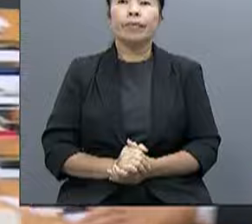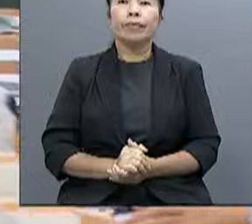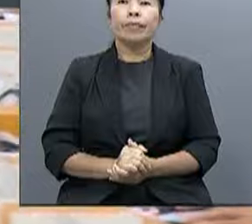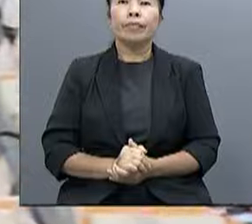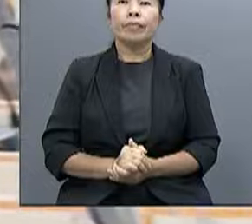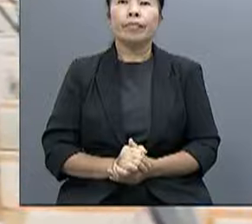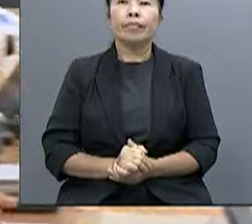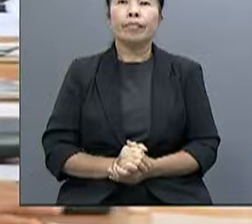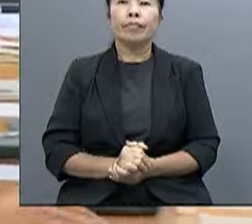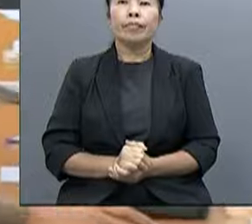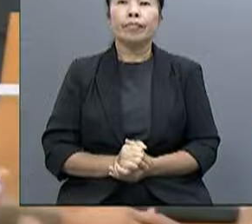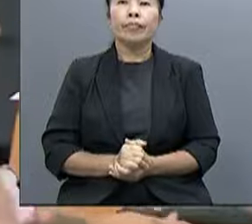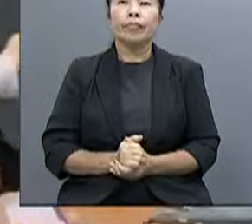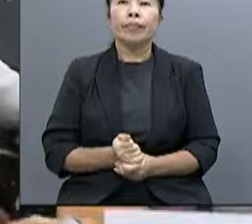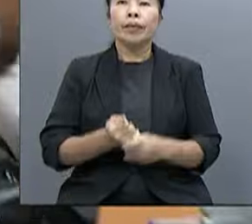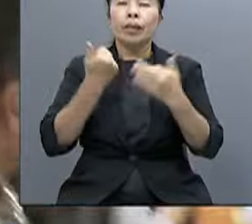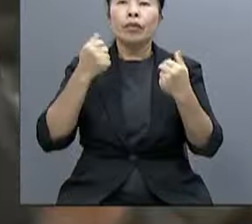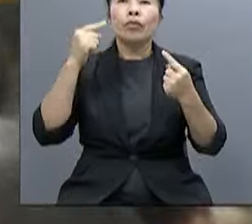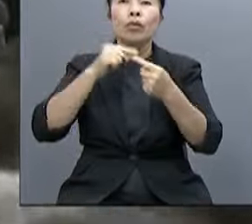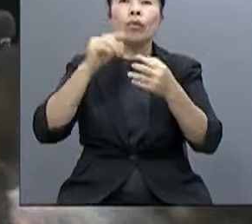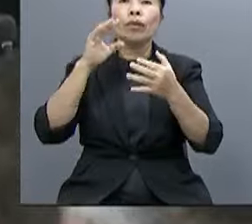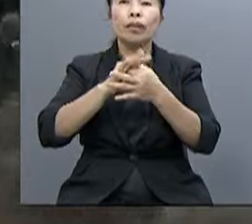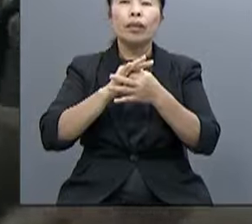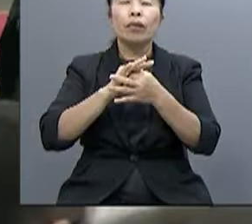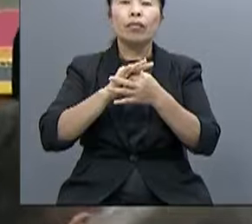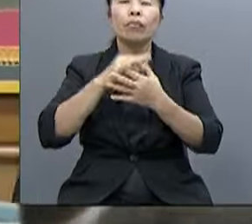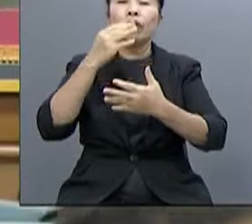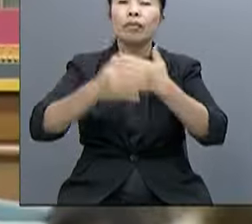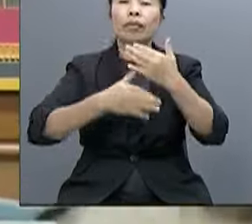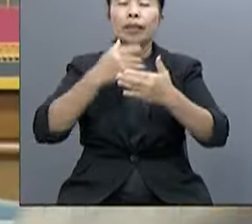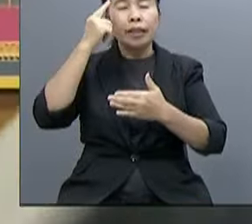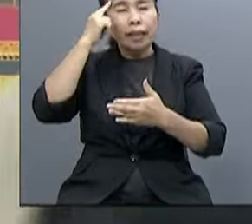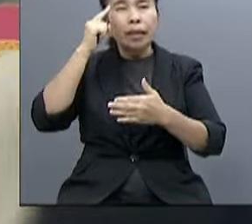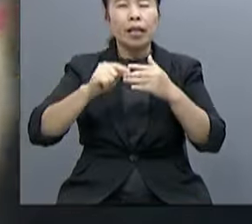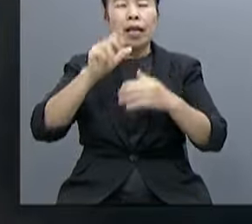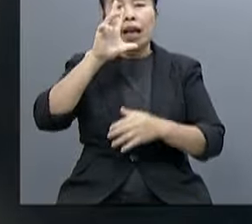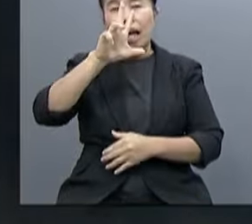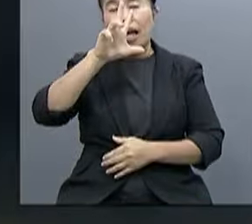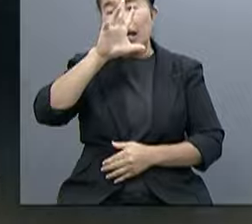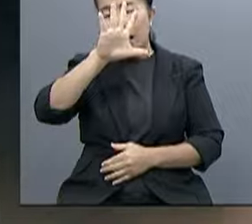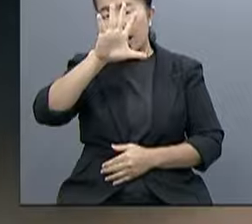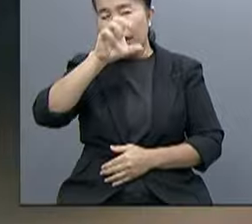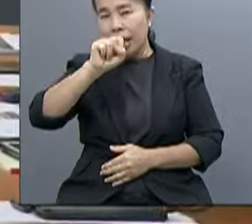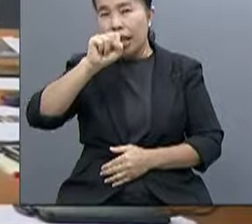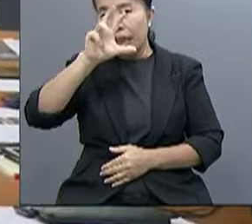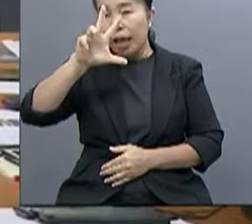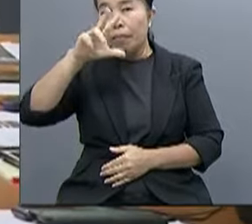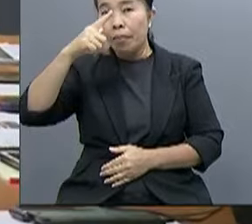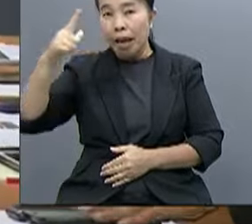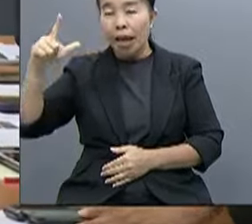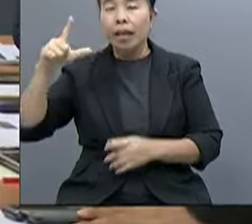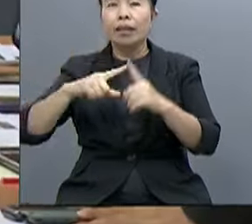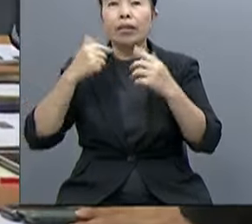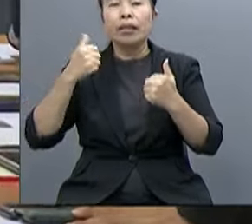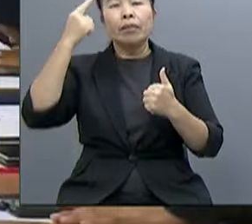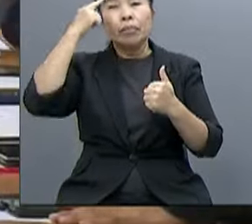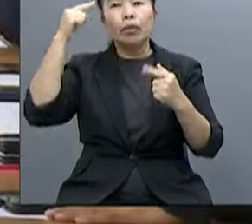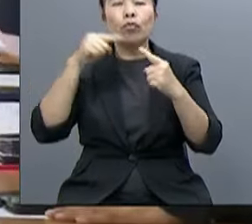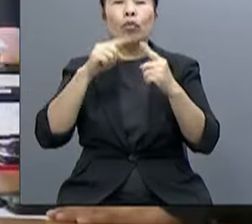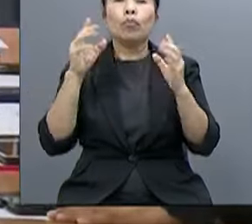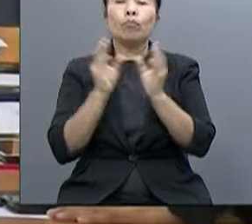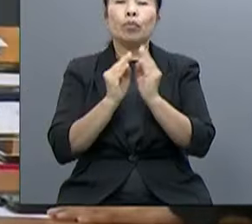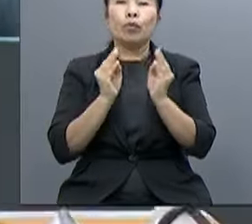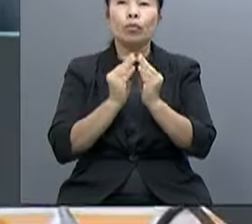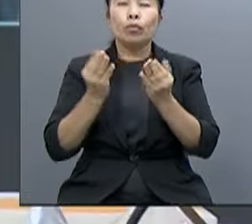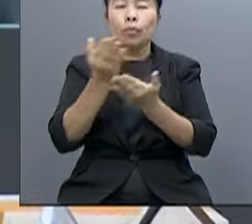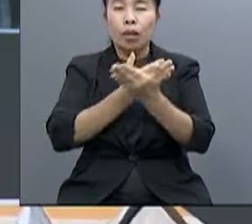อย่างไรก็ตามนะคะการตั้งเป้ารายได้ท่องเที่ยวที่3.5 ล้านบาทเป็นเรื่องท้าทายค่ะวันนี้จึงได้มีการประชุมมอบนโยบายเร่งด่ว